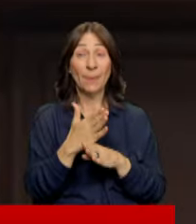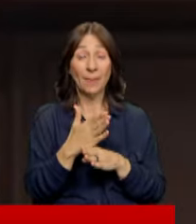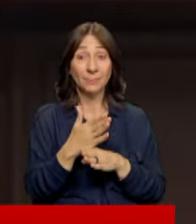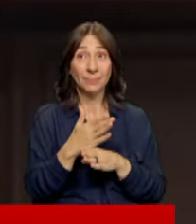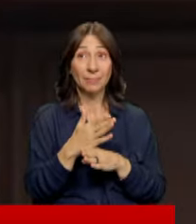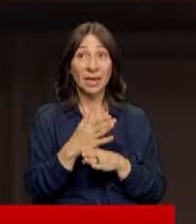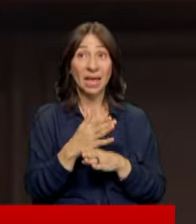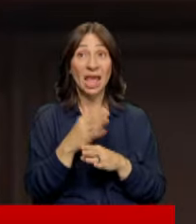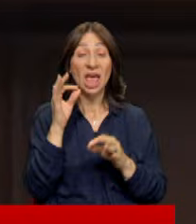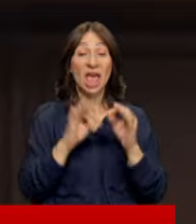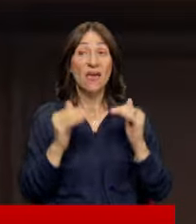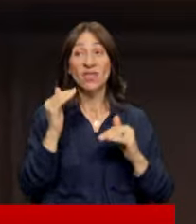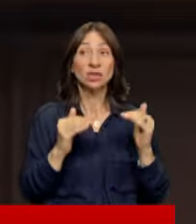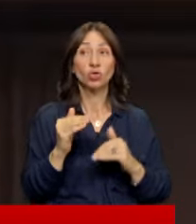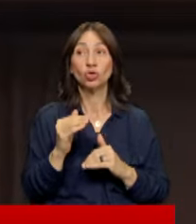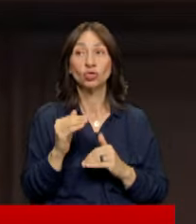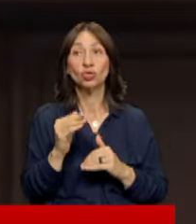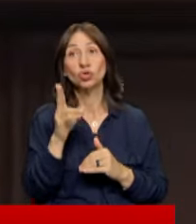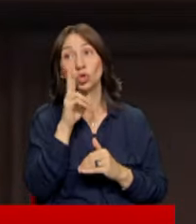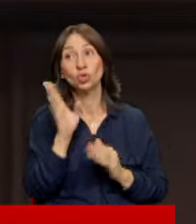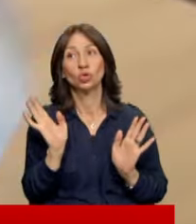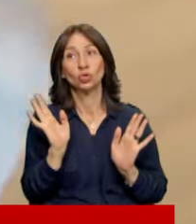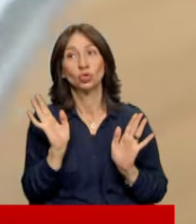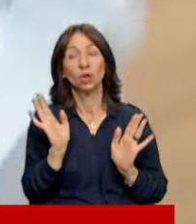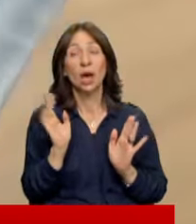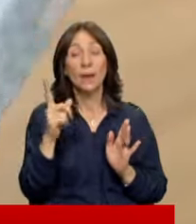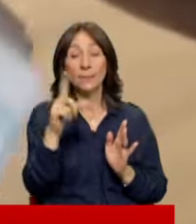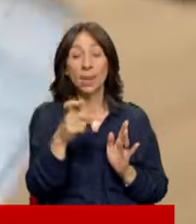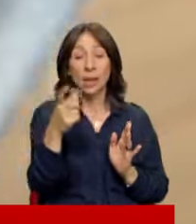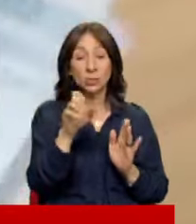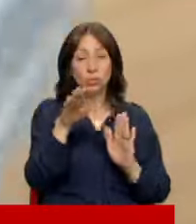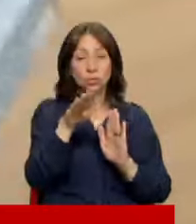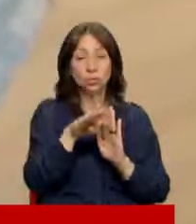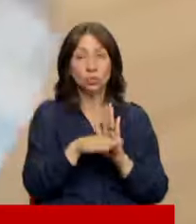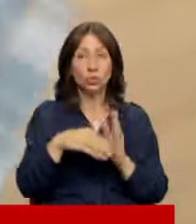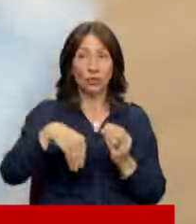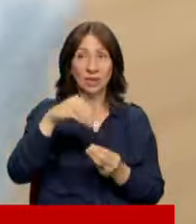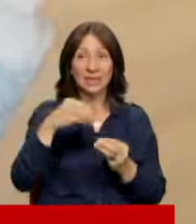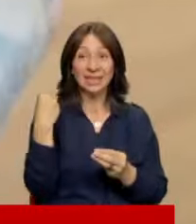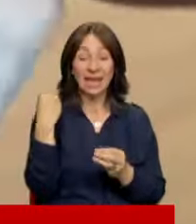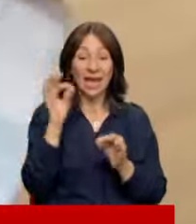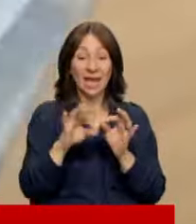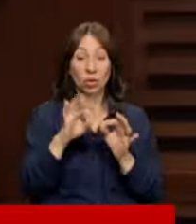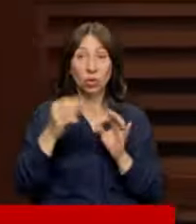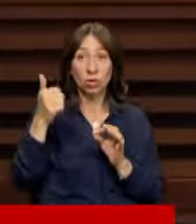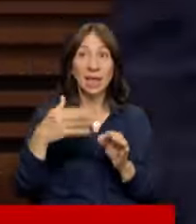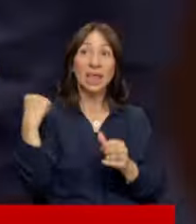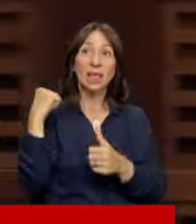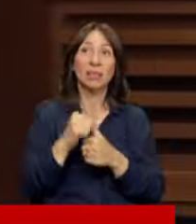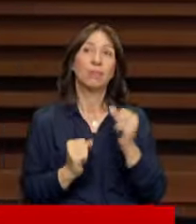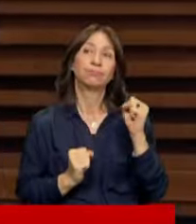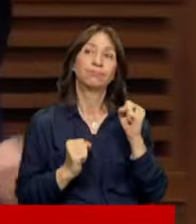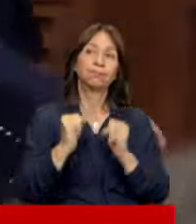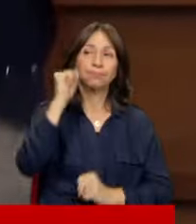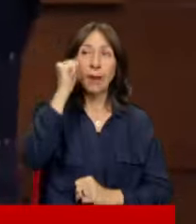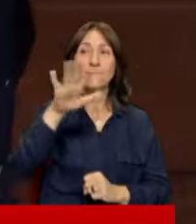sebeptir. Enflasyon neticedir. Aydan aya düşürülmüştü faiz. Yeni ekonomi yönetimiyle yeniden